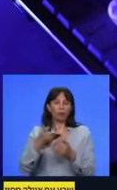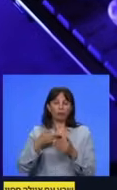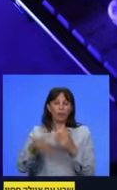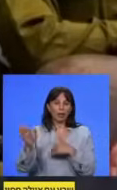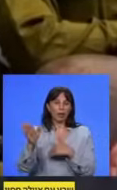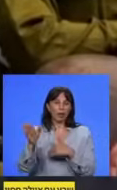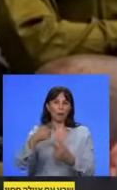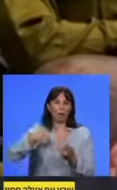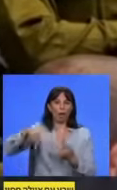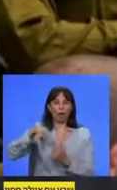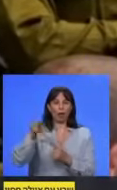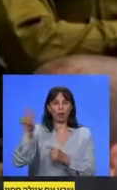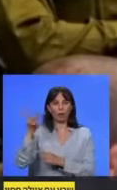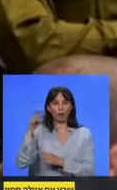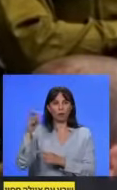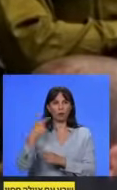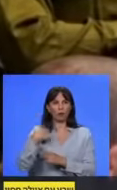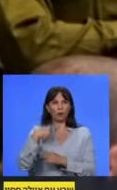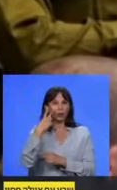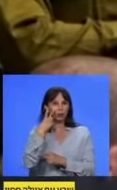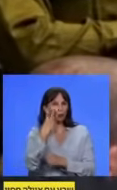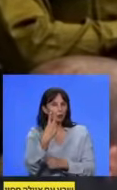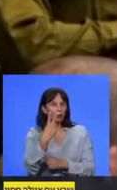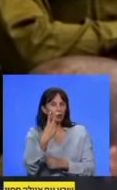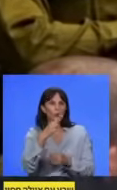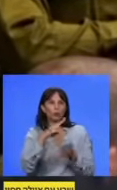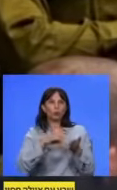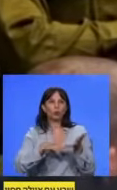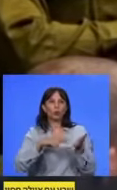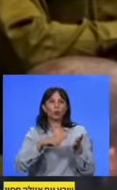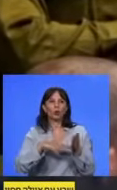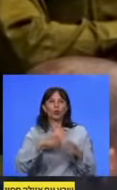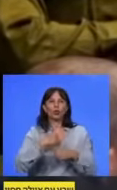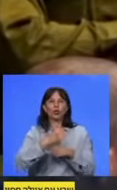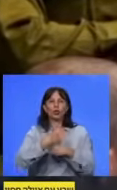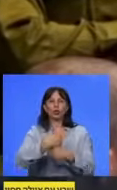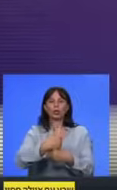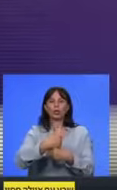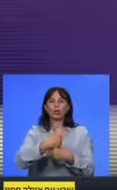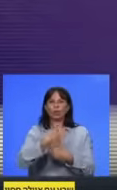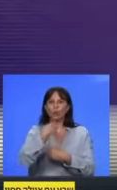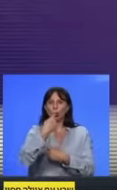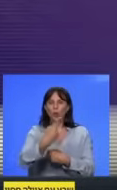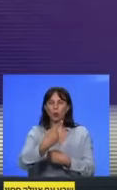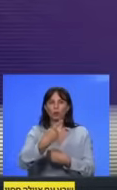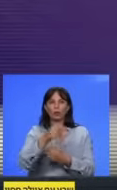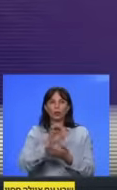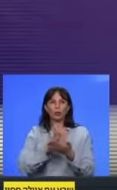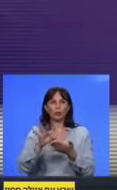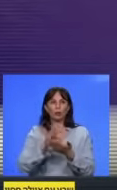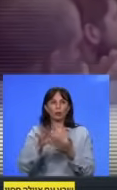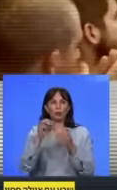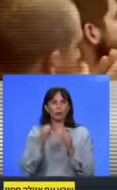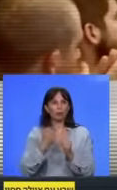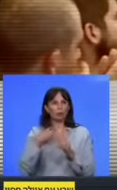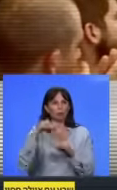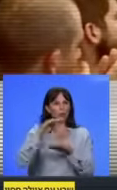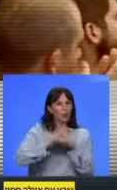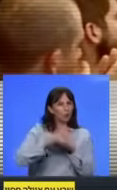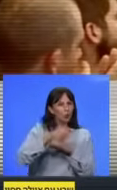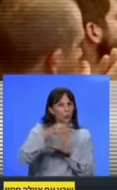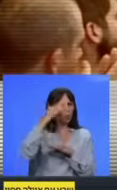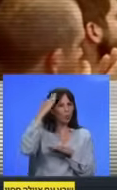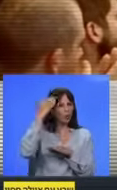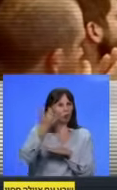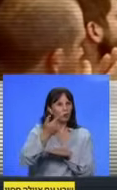ממעגל המילואים. אני ראיתי את התמונה הזאת שדובר משרד הביטחון פרסם אותה באחד הימים הראשונים ללחימה, וראיתי אותו וזיהיתי אותו